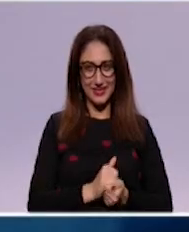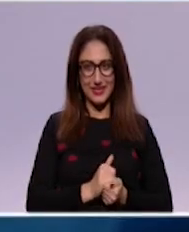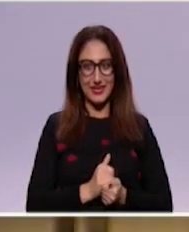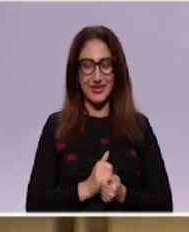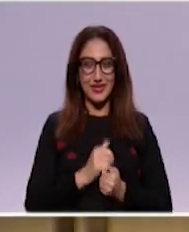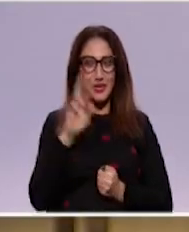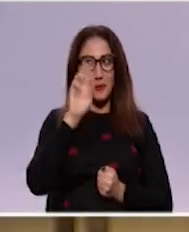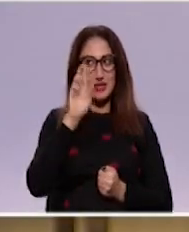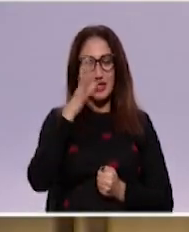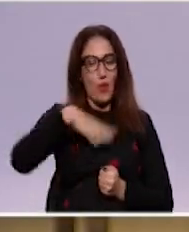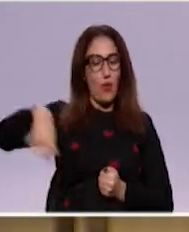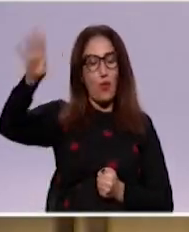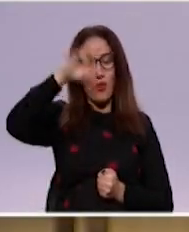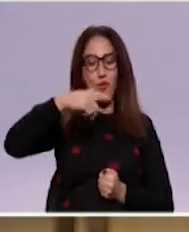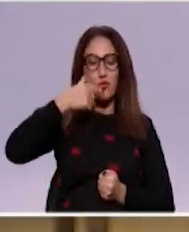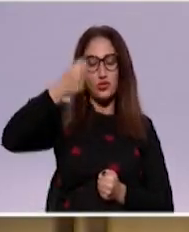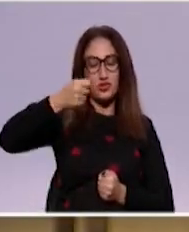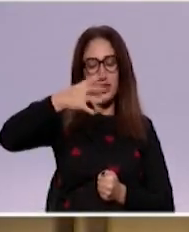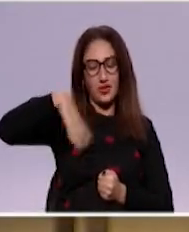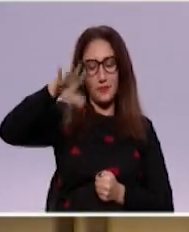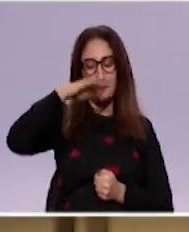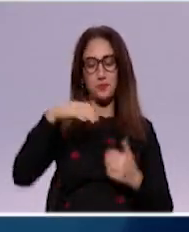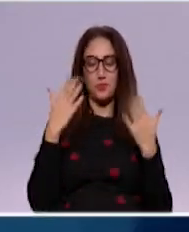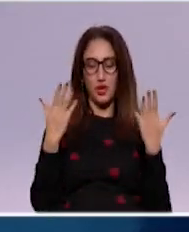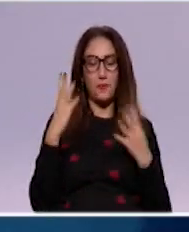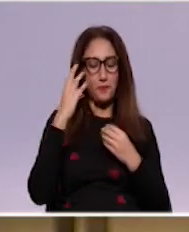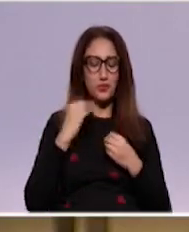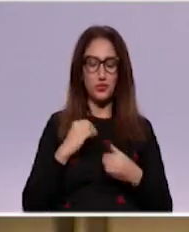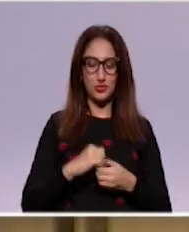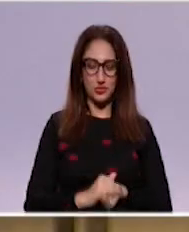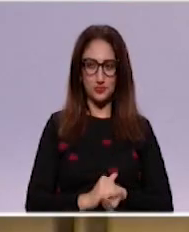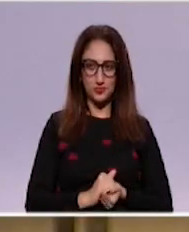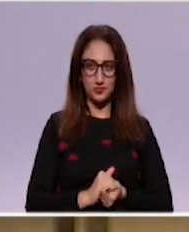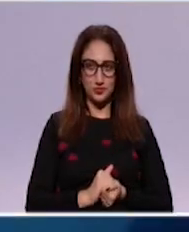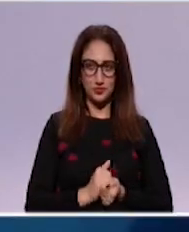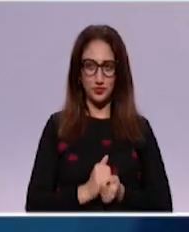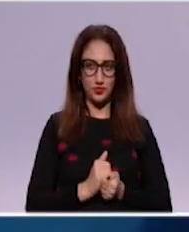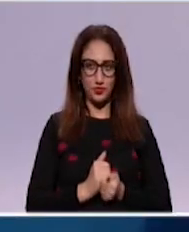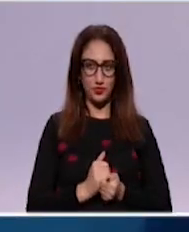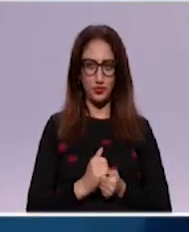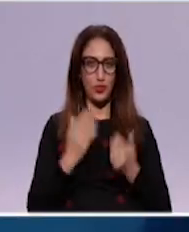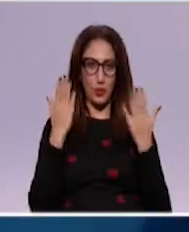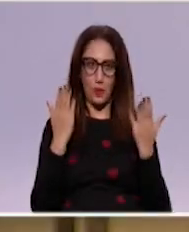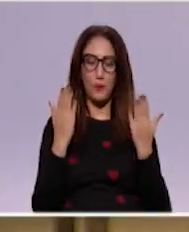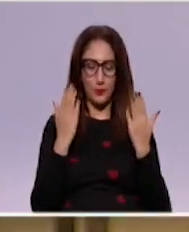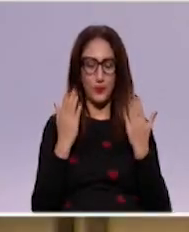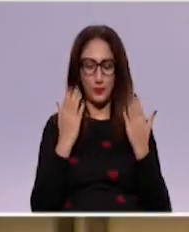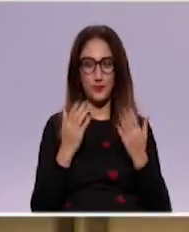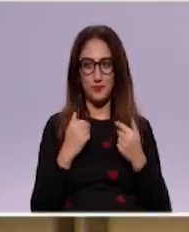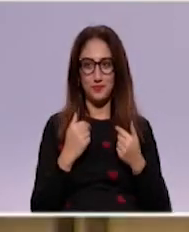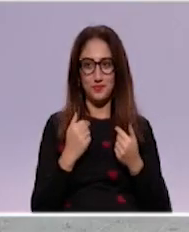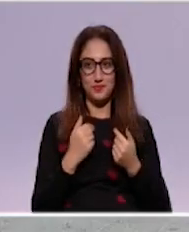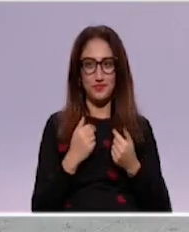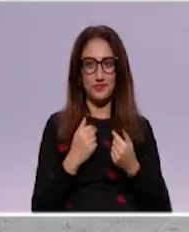الأخوة الأقباط في مصر، وربنا يا رب يجعل حياتنا كلها أعياد يا رب، ويجعل حياتك كلها أعياد. اللهم أمين. وجايب لنا معاك هدية أظن